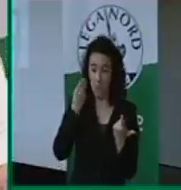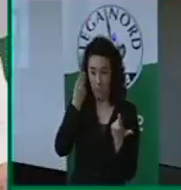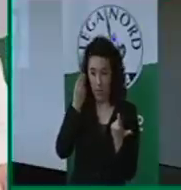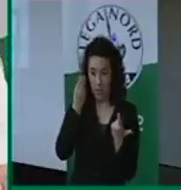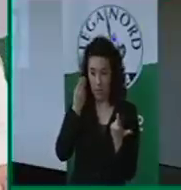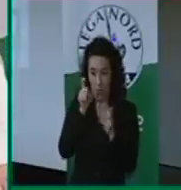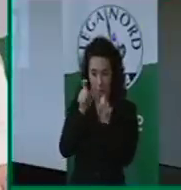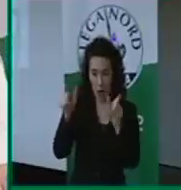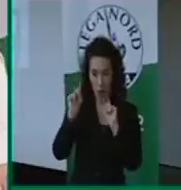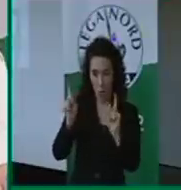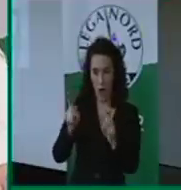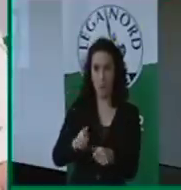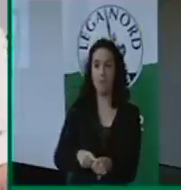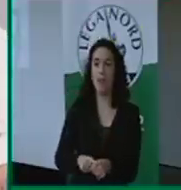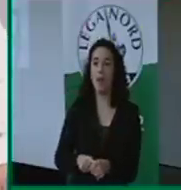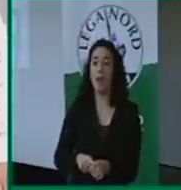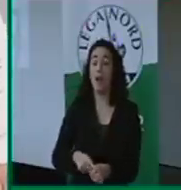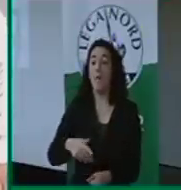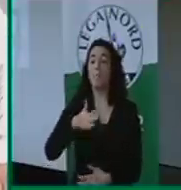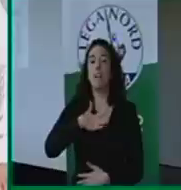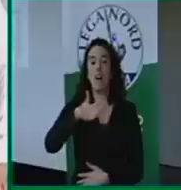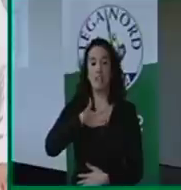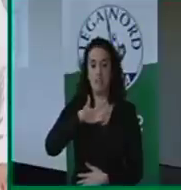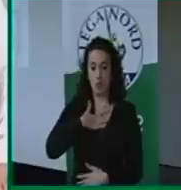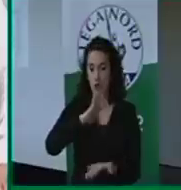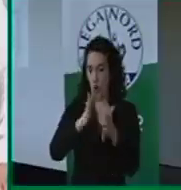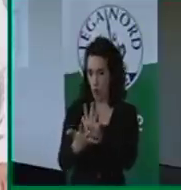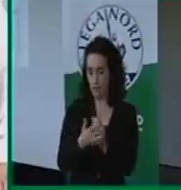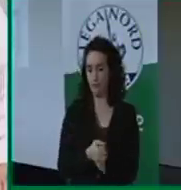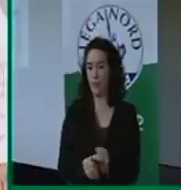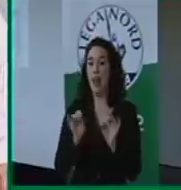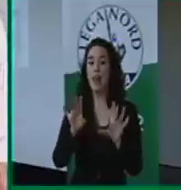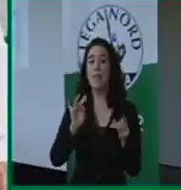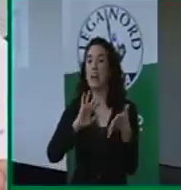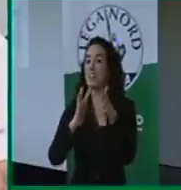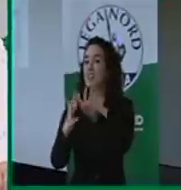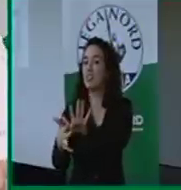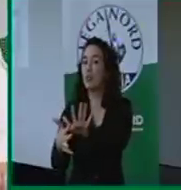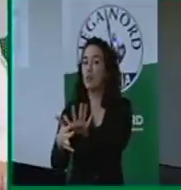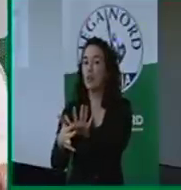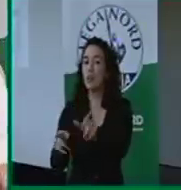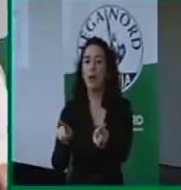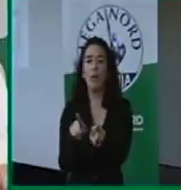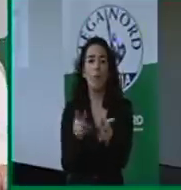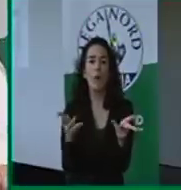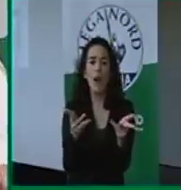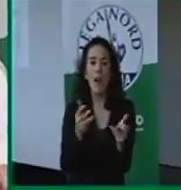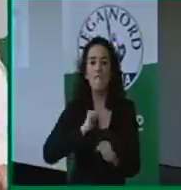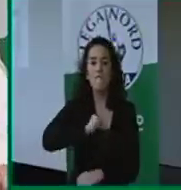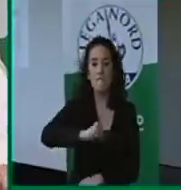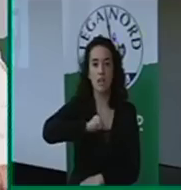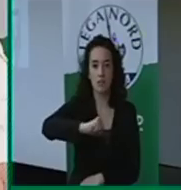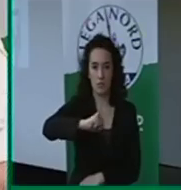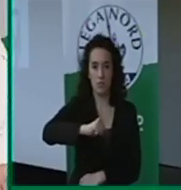privatizzazioni e liberalizzazioni fanno rima con fregatura sono pronti a svendere gli ultimi